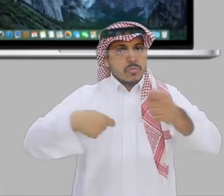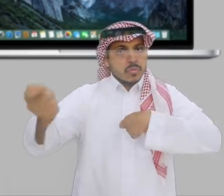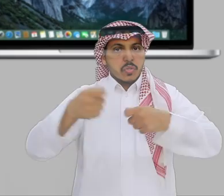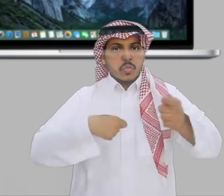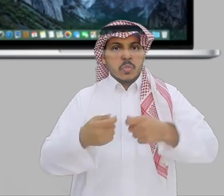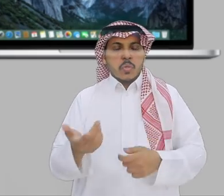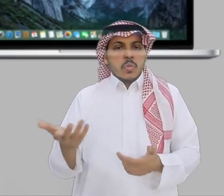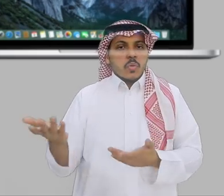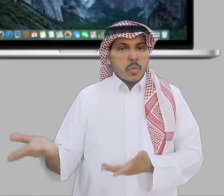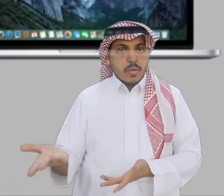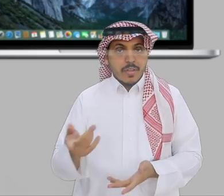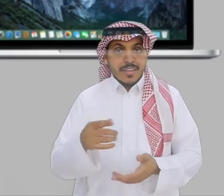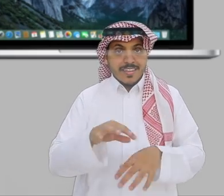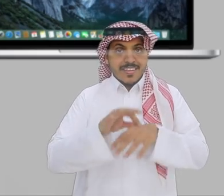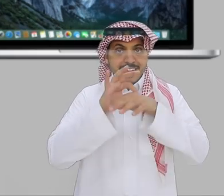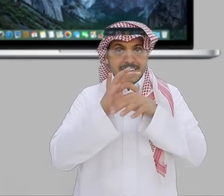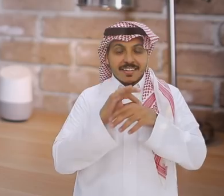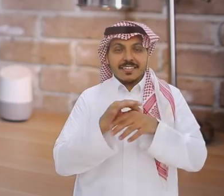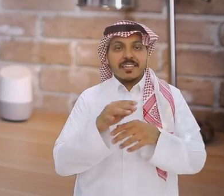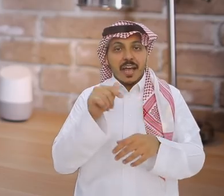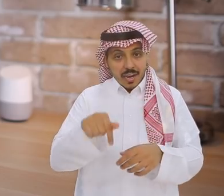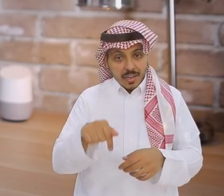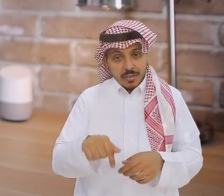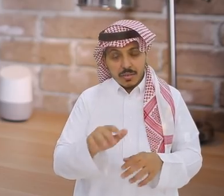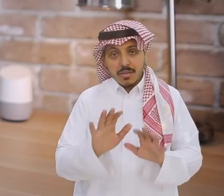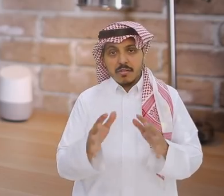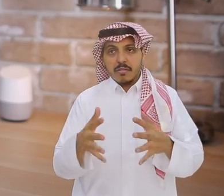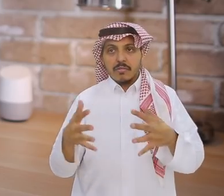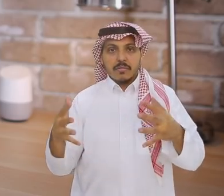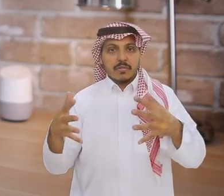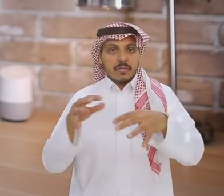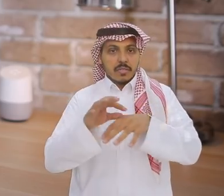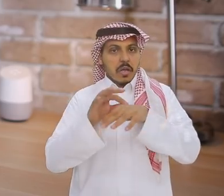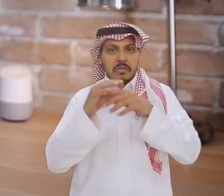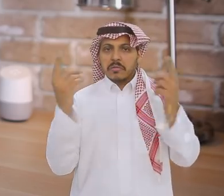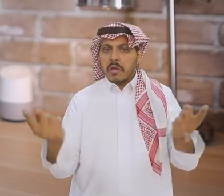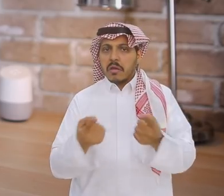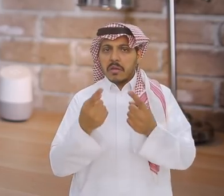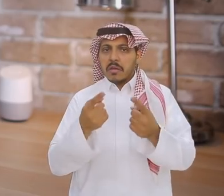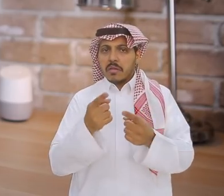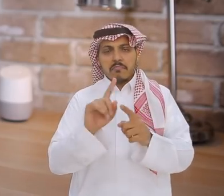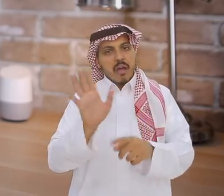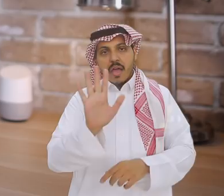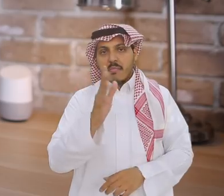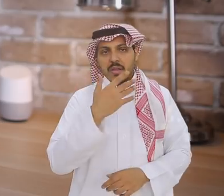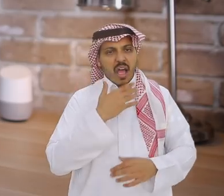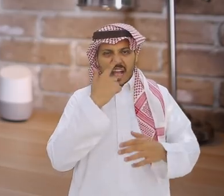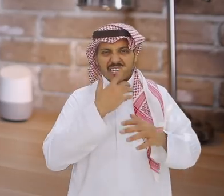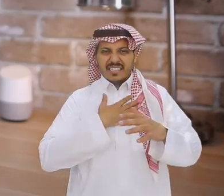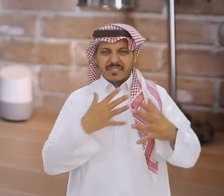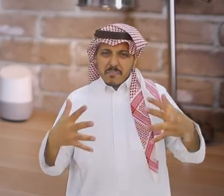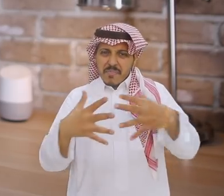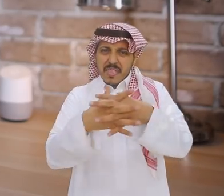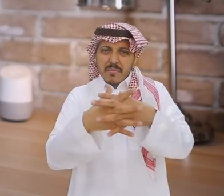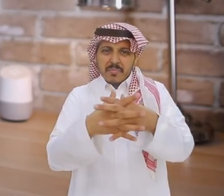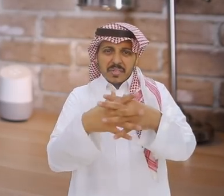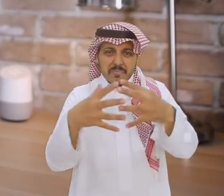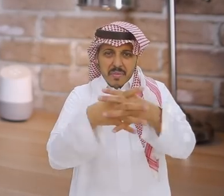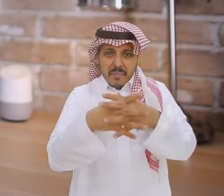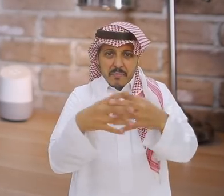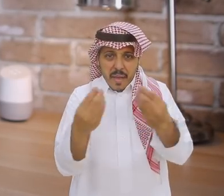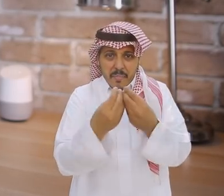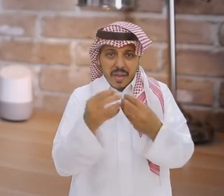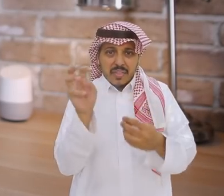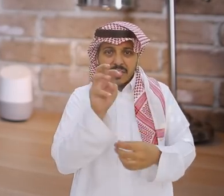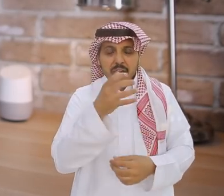لكثير من الناس. تم الحين يقول انه لا الناس مستخدمين ابل ما يبغوا هذا الخطوه، الخطوه هذه ليست مرغوبه من